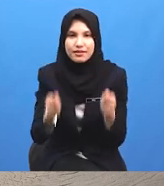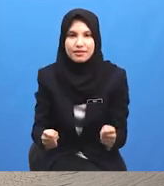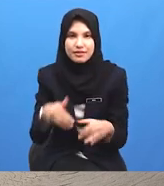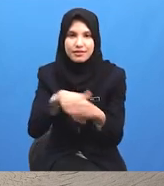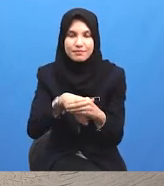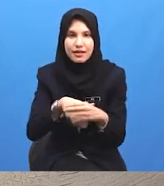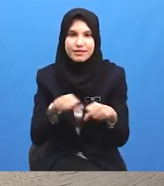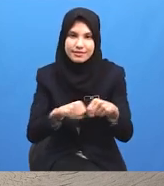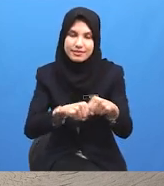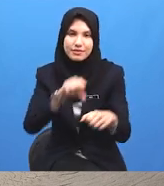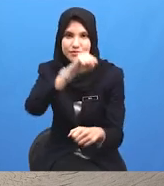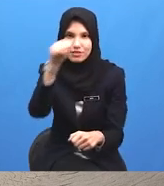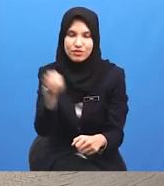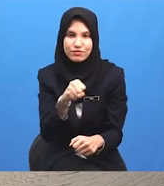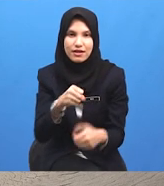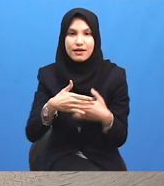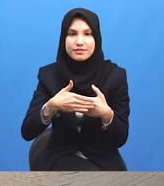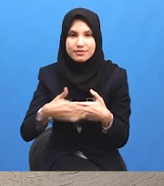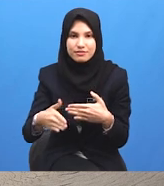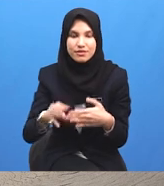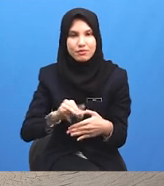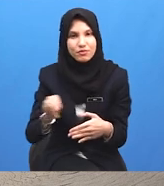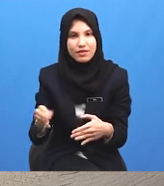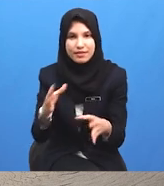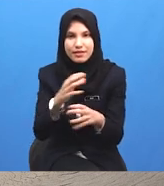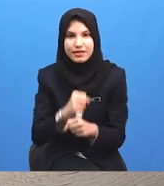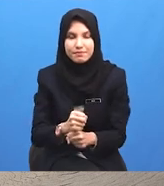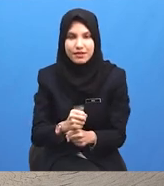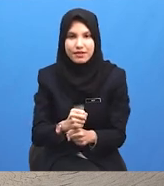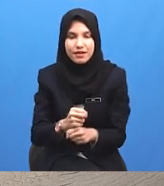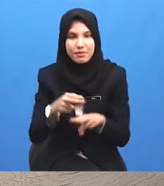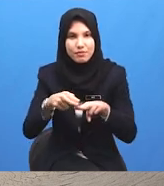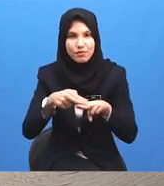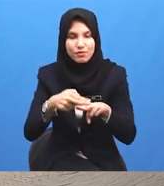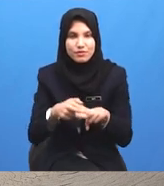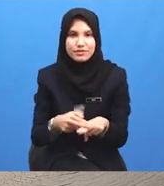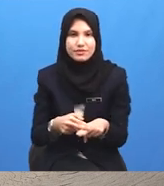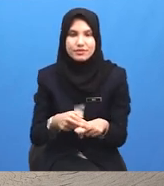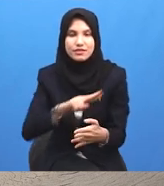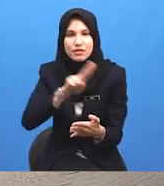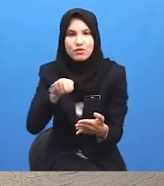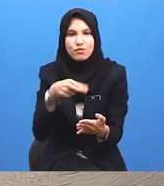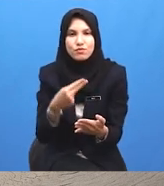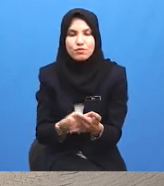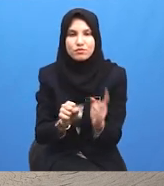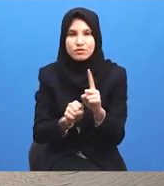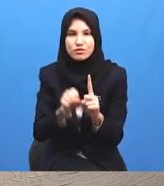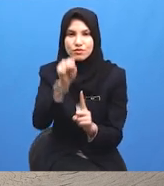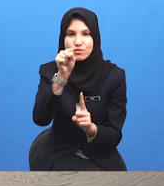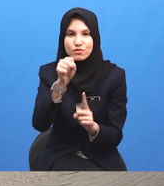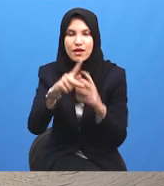suria. Seterusnya, murid dapat merumuskan secara umum suhu